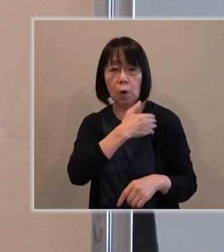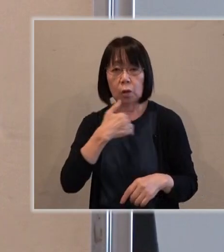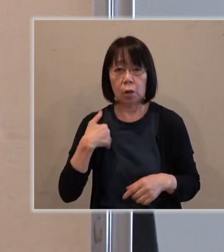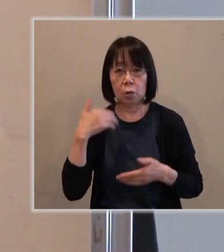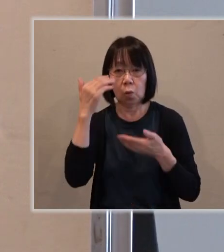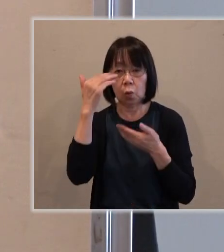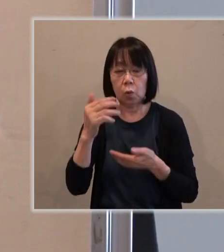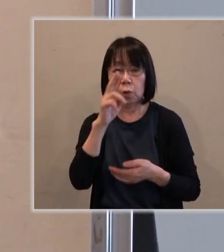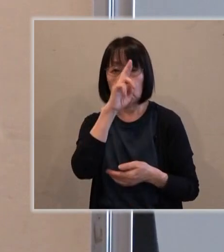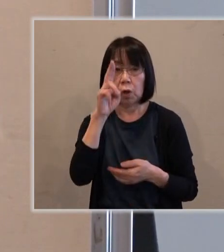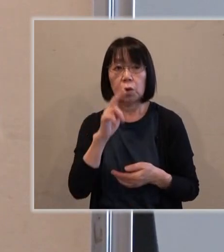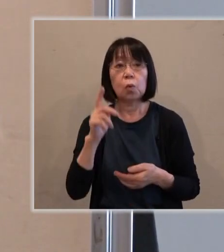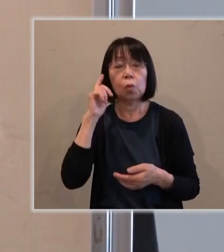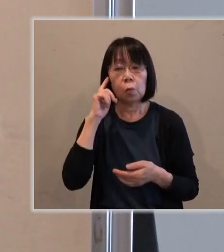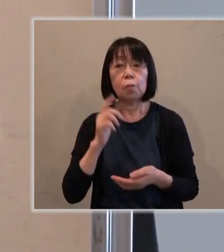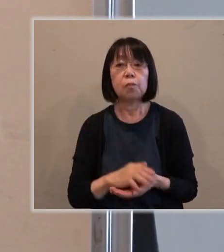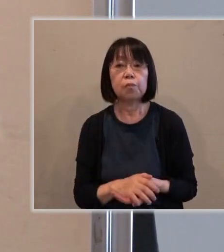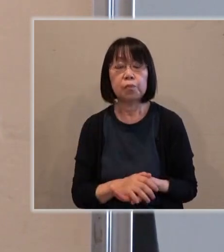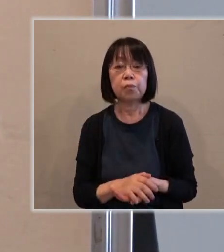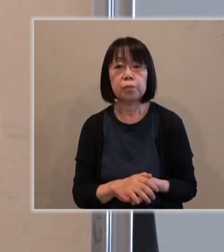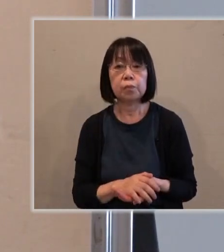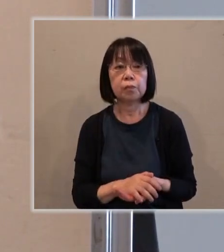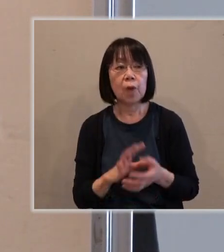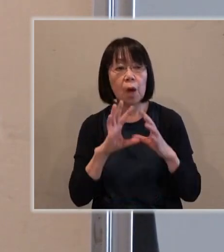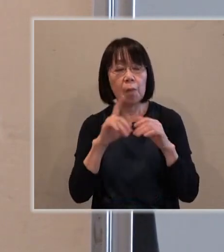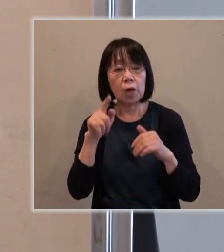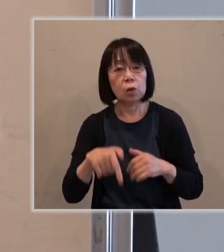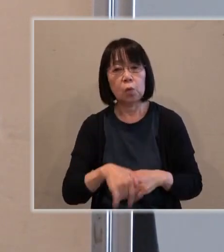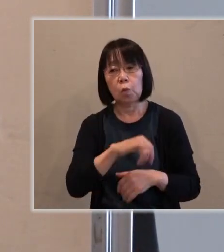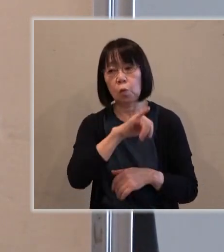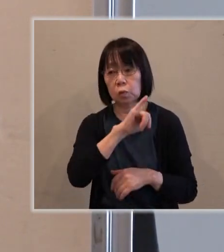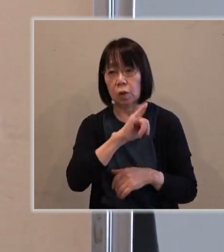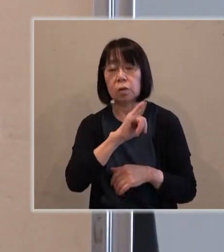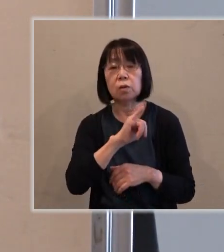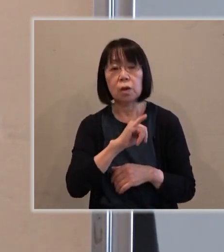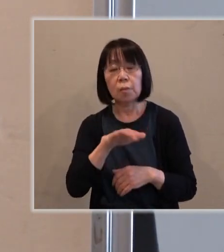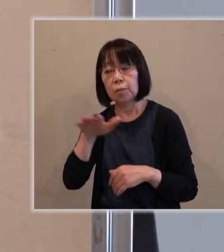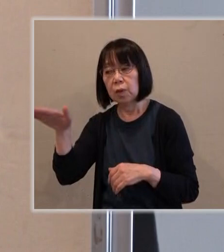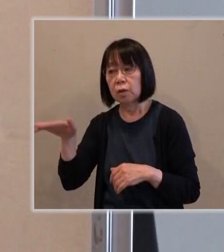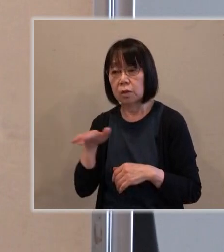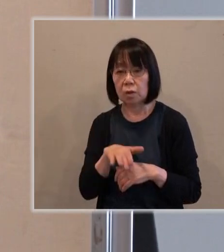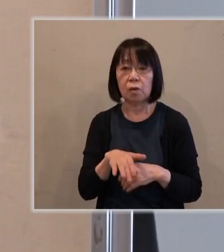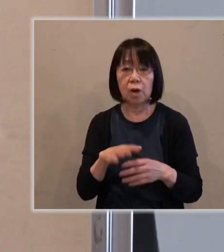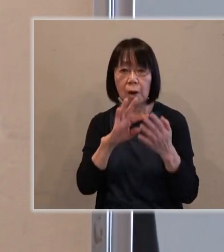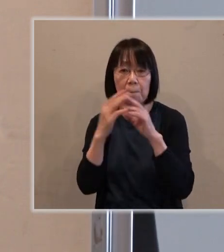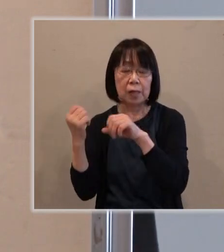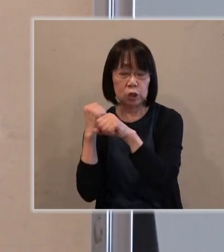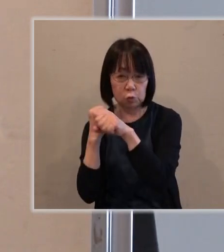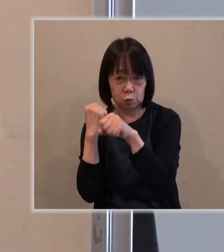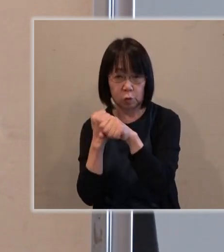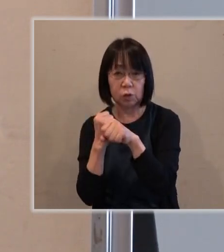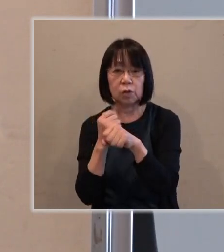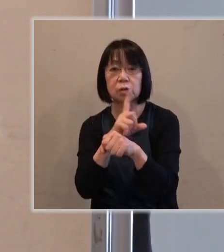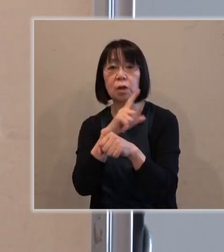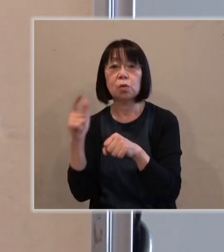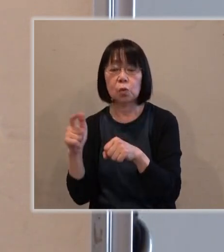と思っているので、まあ、牧野さんとか、皆さんは街づくりとかそういったところの観点からの多分ア